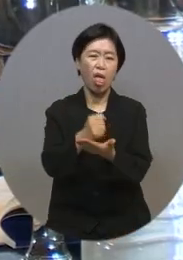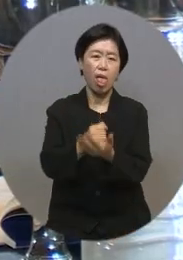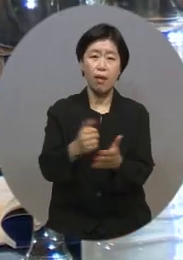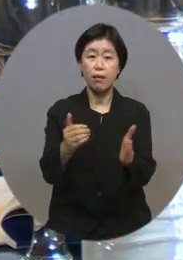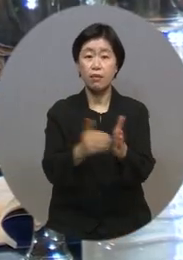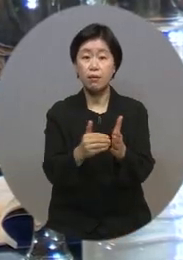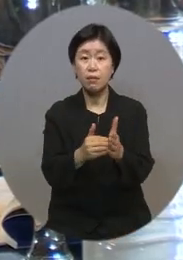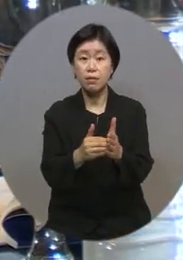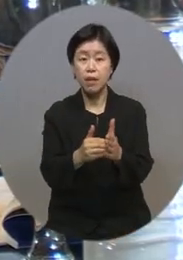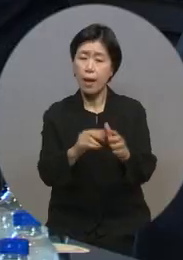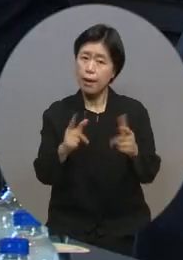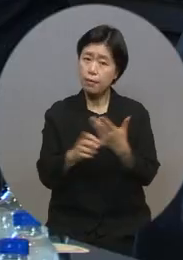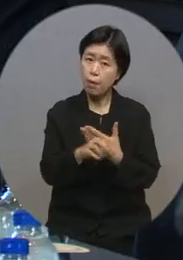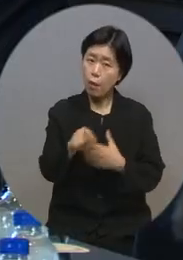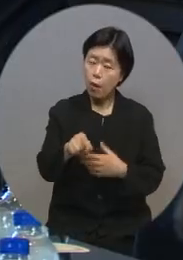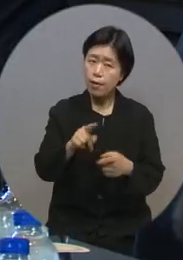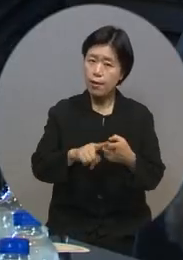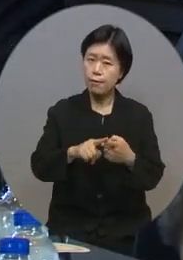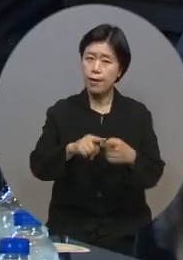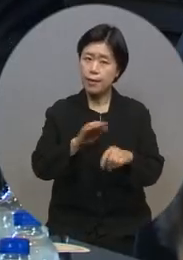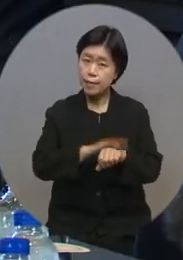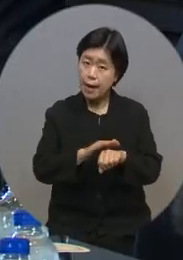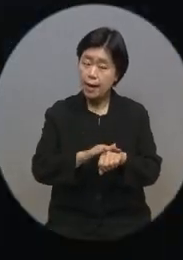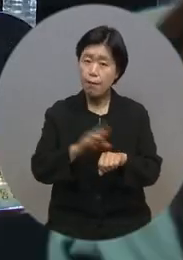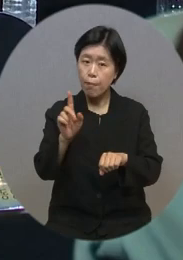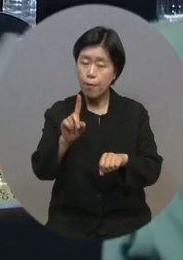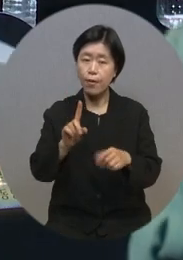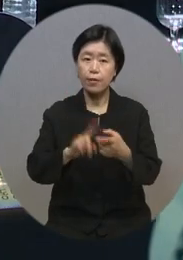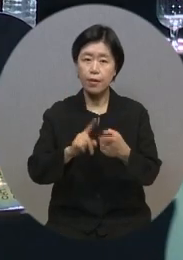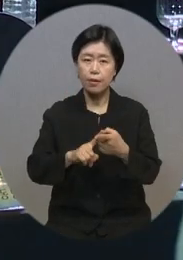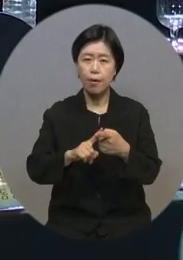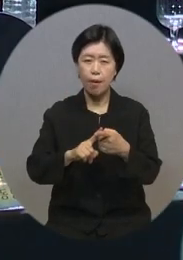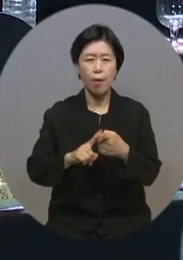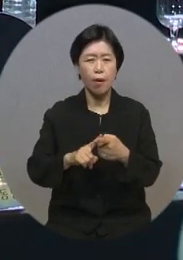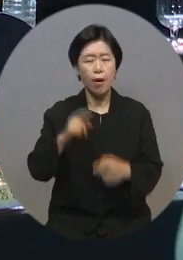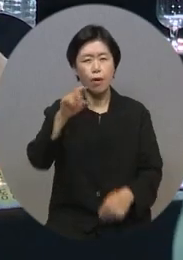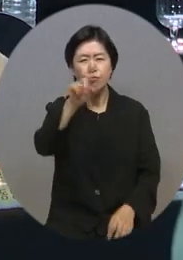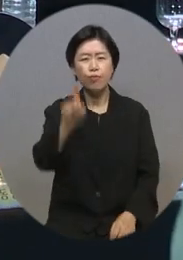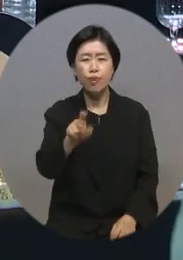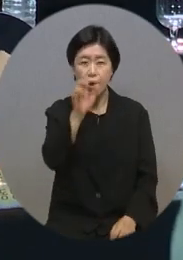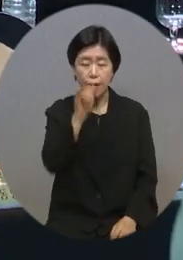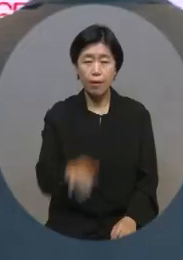건설적인 토론회였는지 의문점을 갖는 가운데 앞으로 전북 특별자치도 주요 현안이